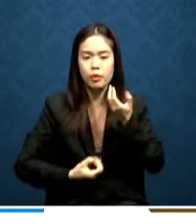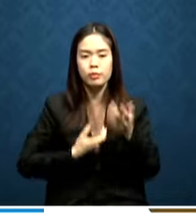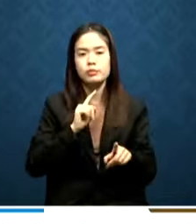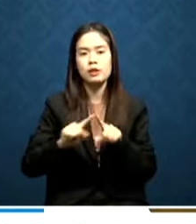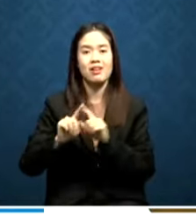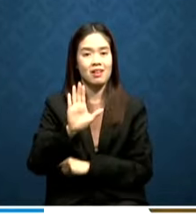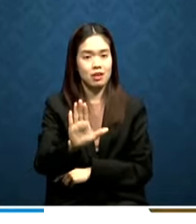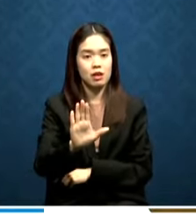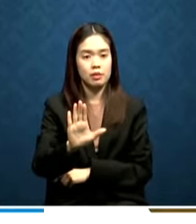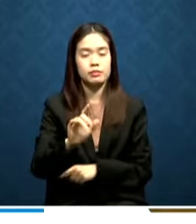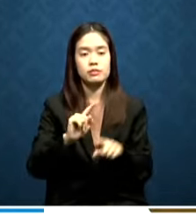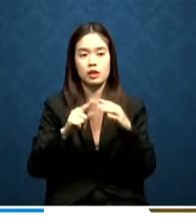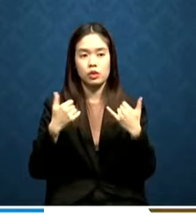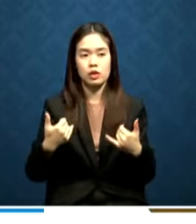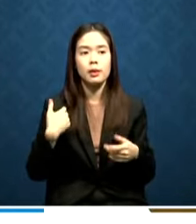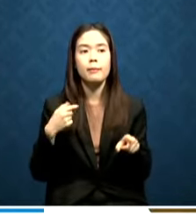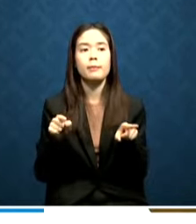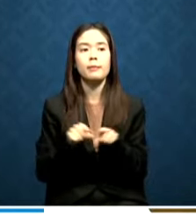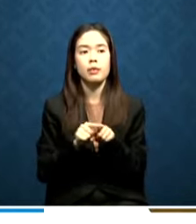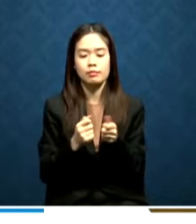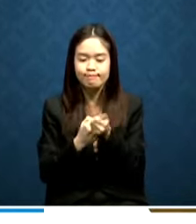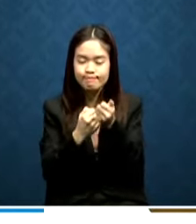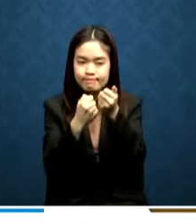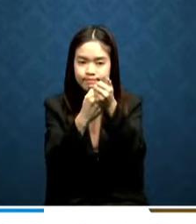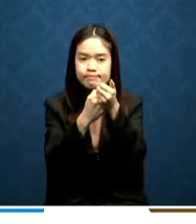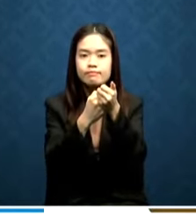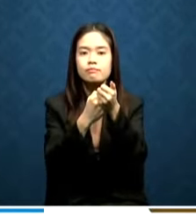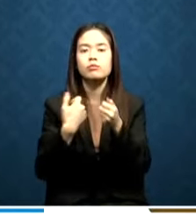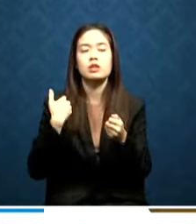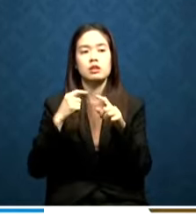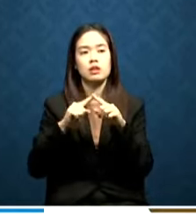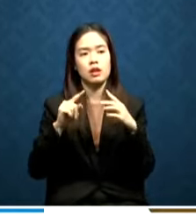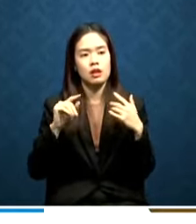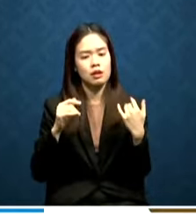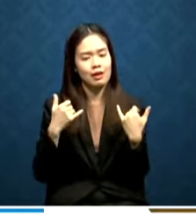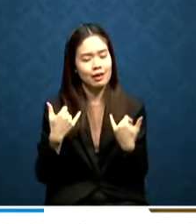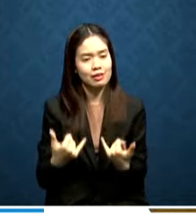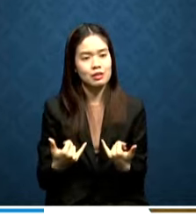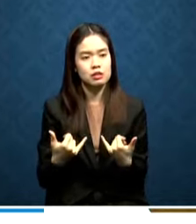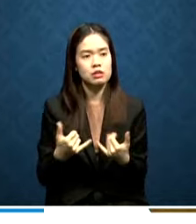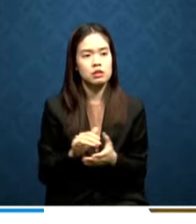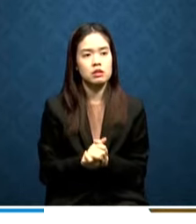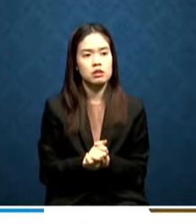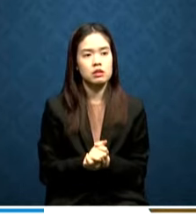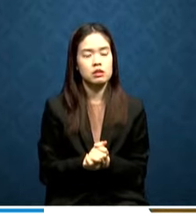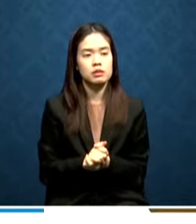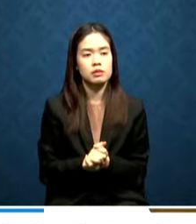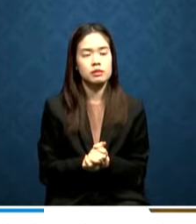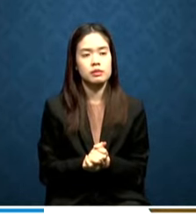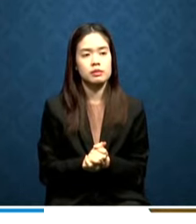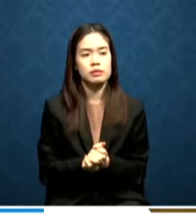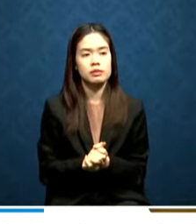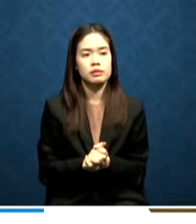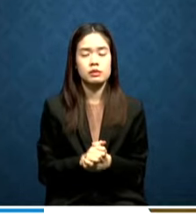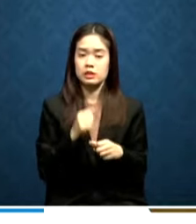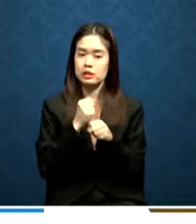ออกมาขนาดนี้เพราะมีการต่อสู้11ล้านกับ14ล้านแต่ครั้งนี้ทุกคนเนี่ยที่ไปถามอยากจะท